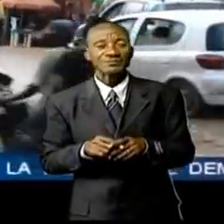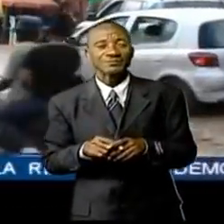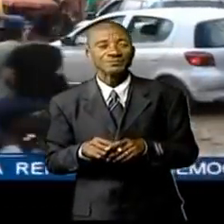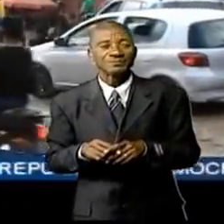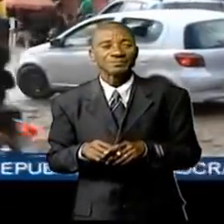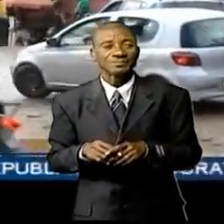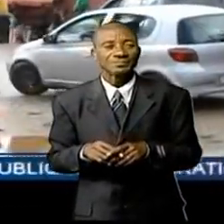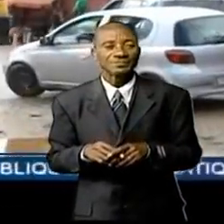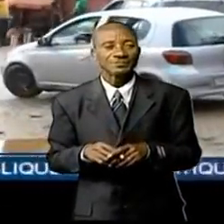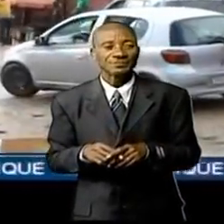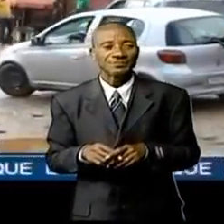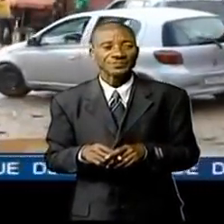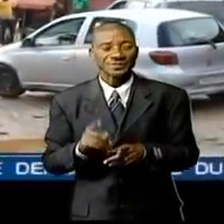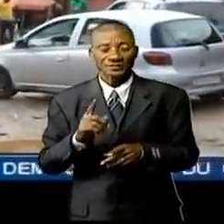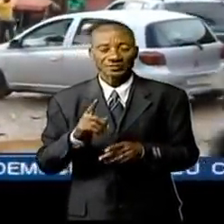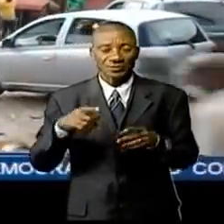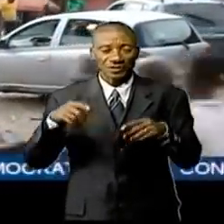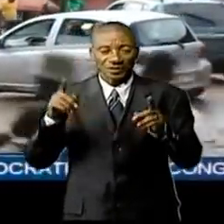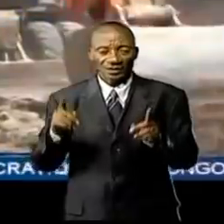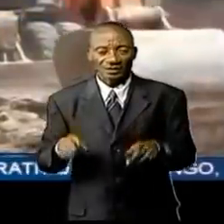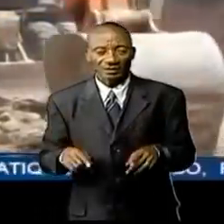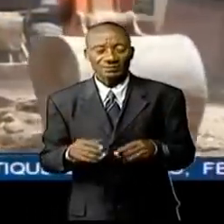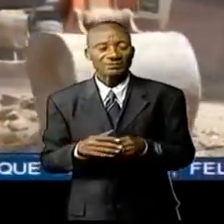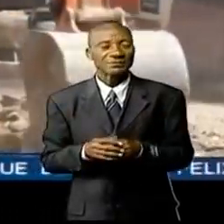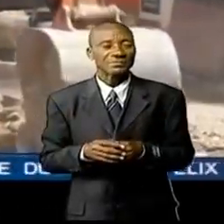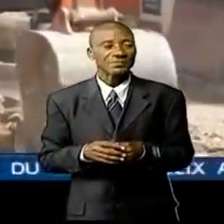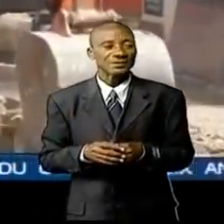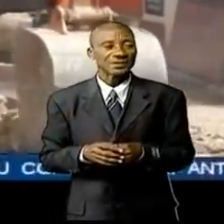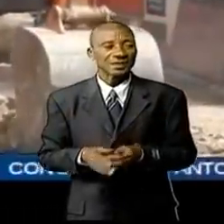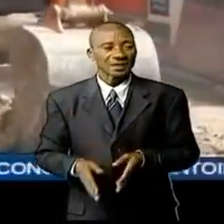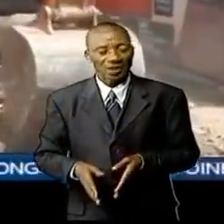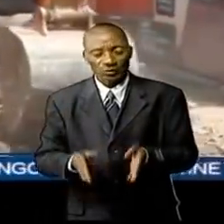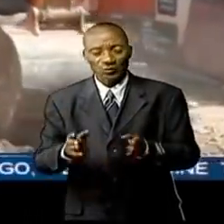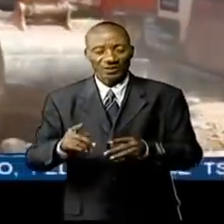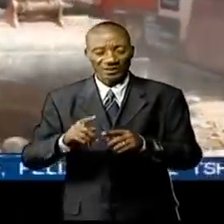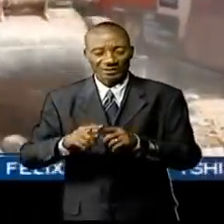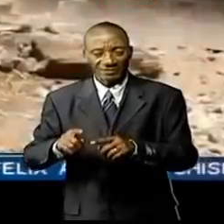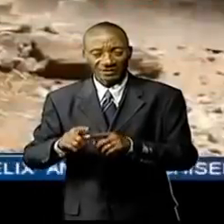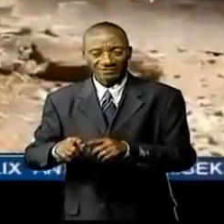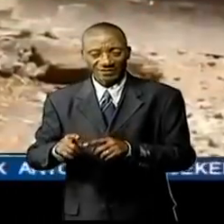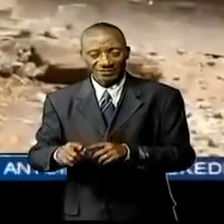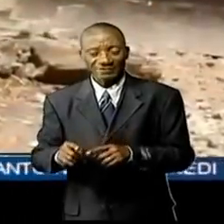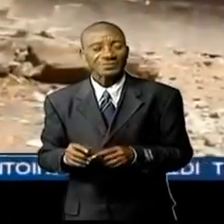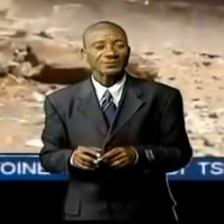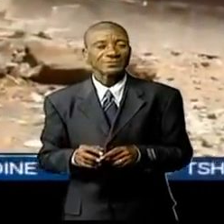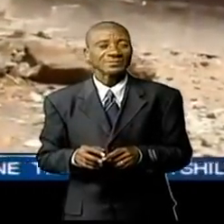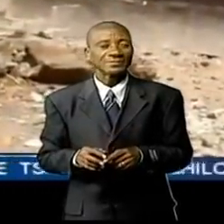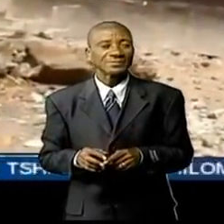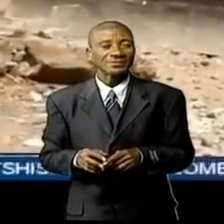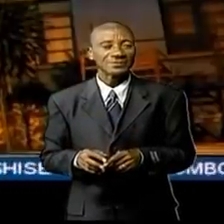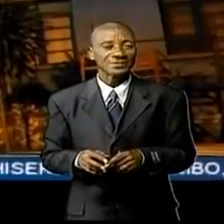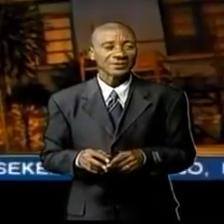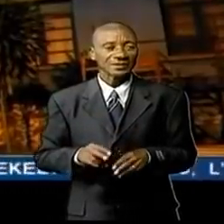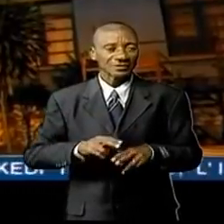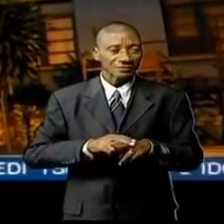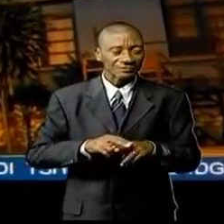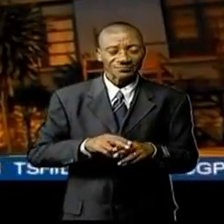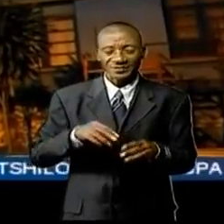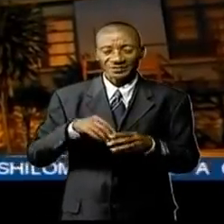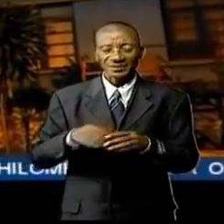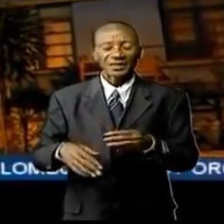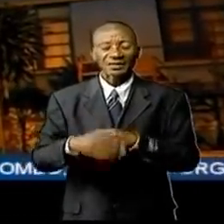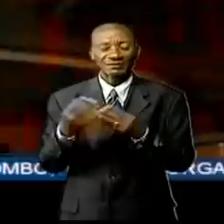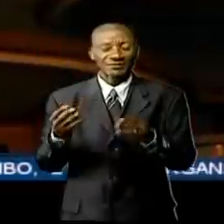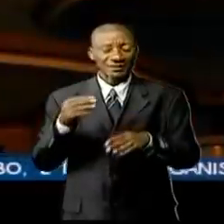Depuis plus d'une année, diverses infrastructures routières, électriques, immobilières et autres de la ville portuaire de Matadi au